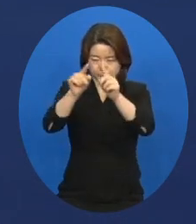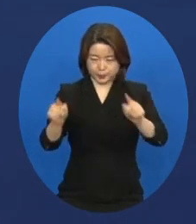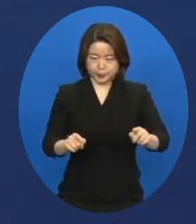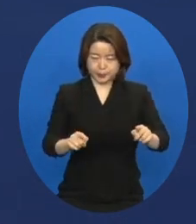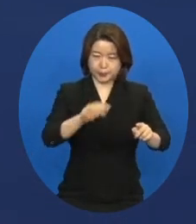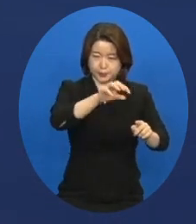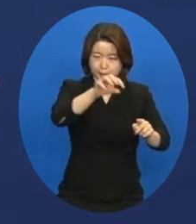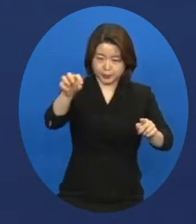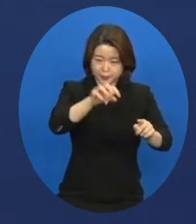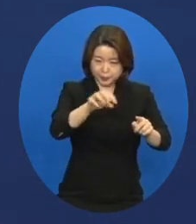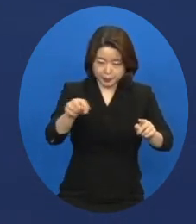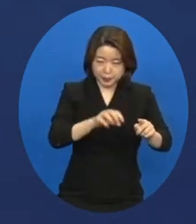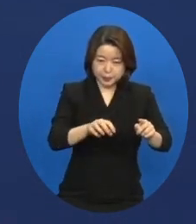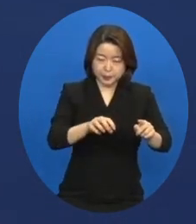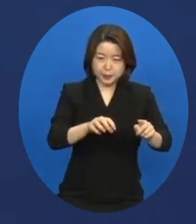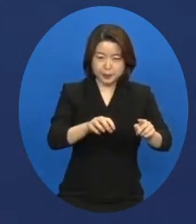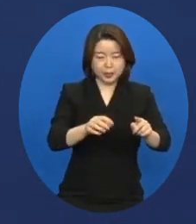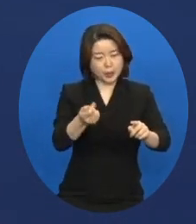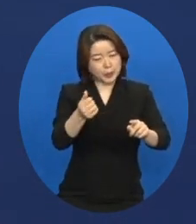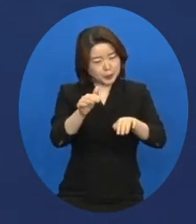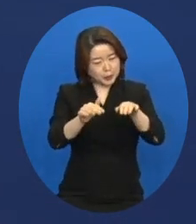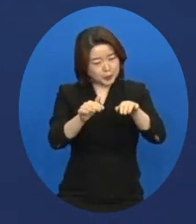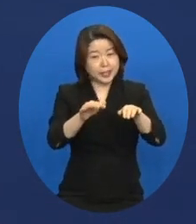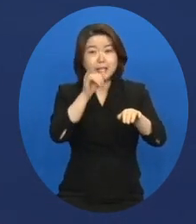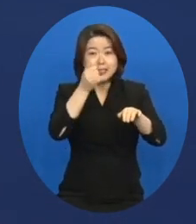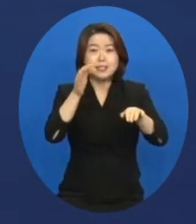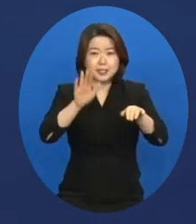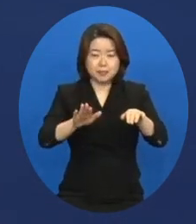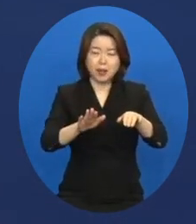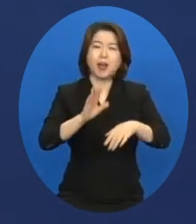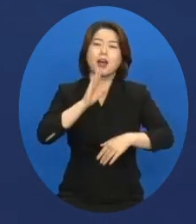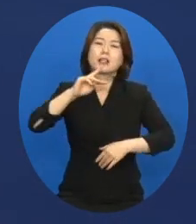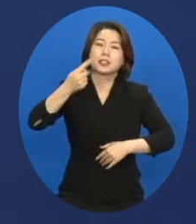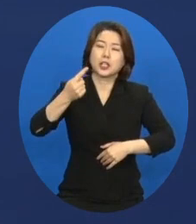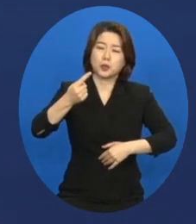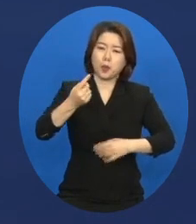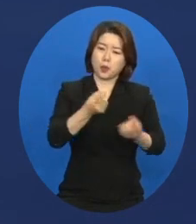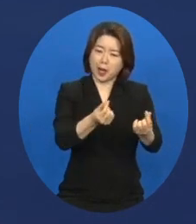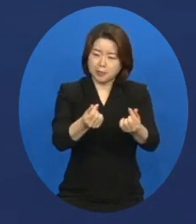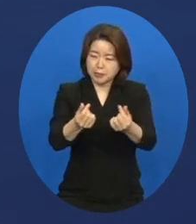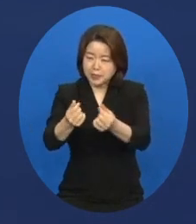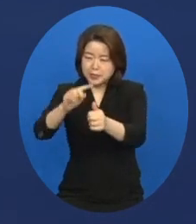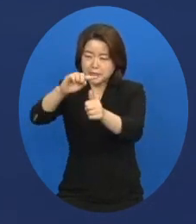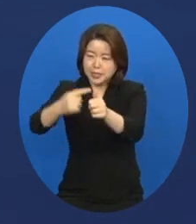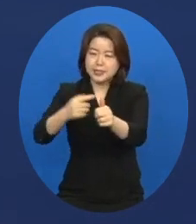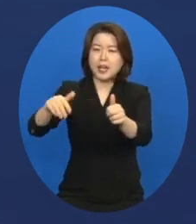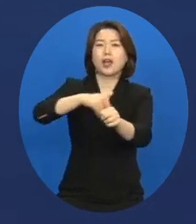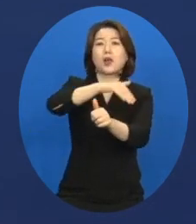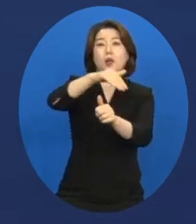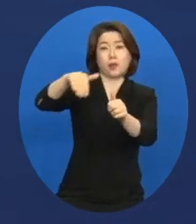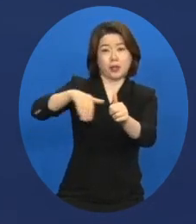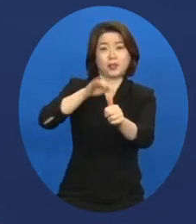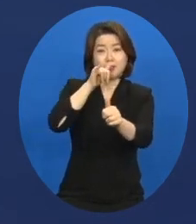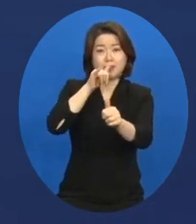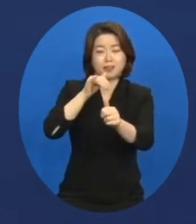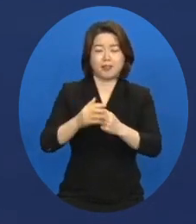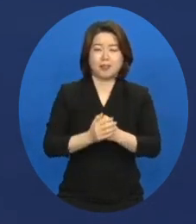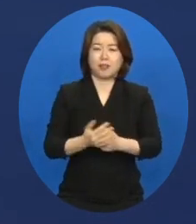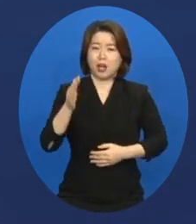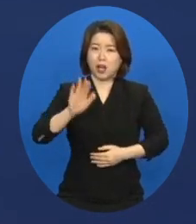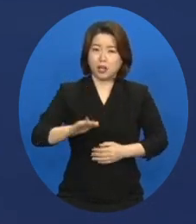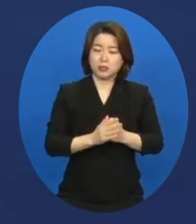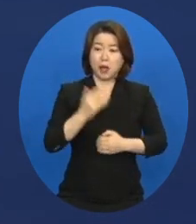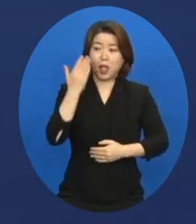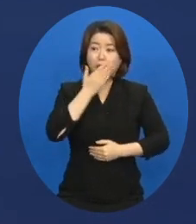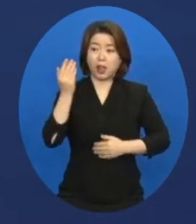다 차이가 좀 있지만 그래도 다 비슷한 자연 환경입니다. 그렇지만